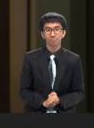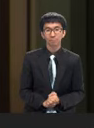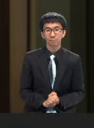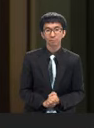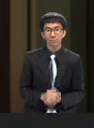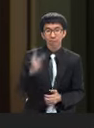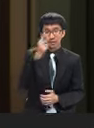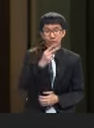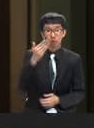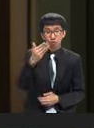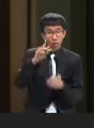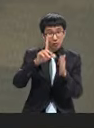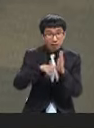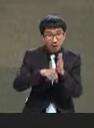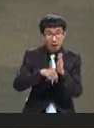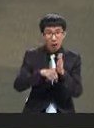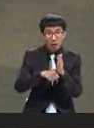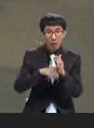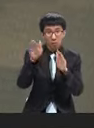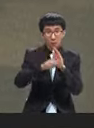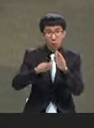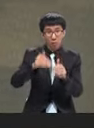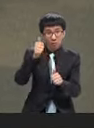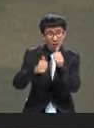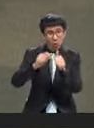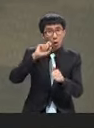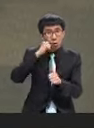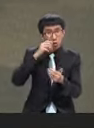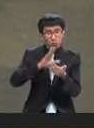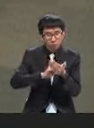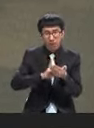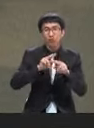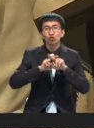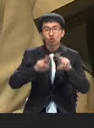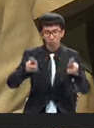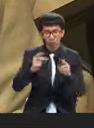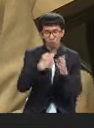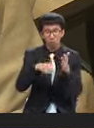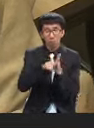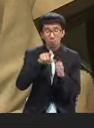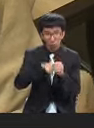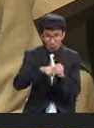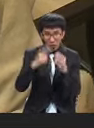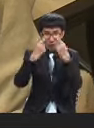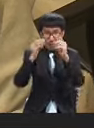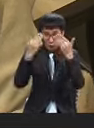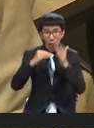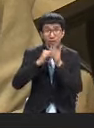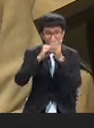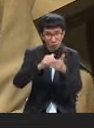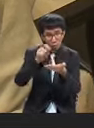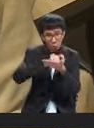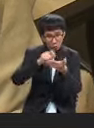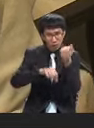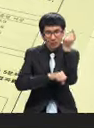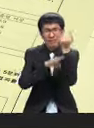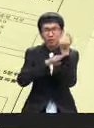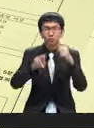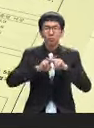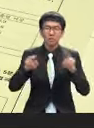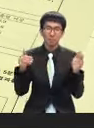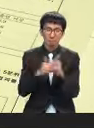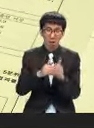지난 2009년 봉고사 형태의 어려운 문제풀이를 금지한 대입 논술 가이드라인이 폐지됐습니다. 대학들이 학생 선발의